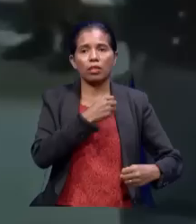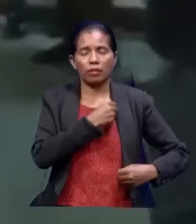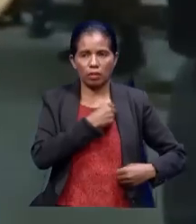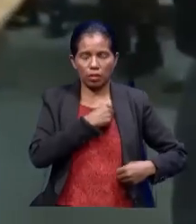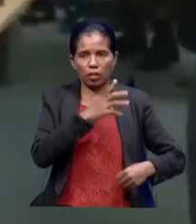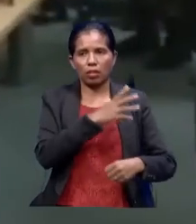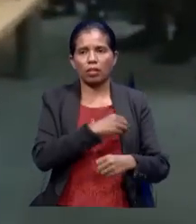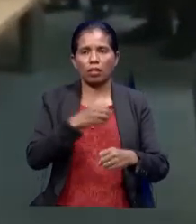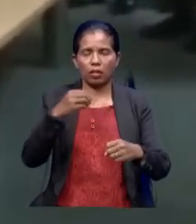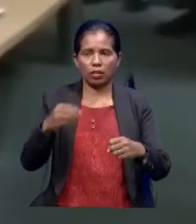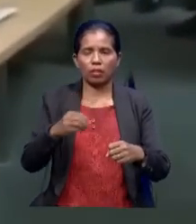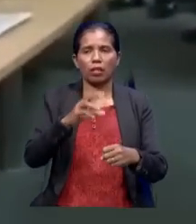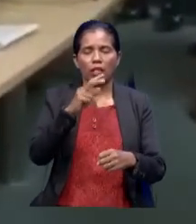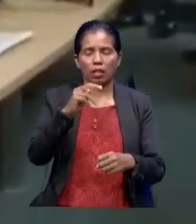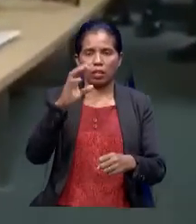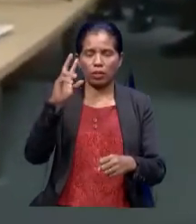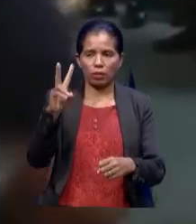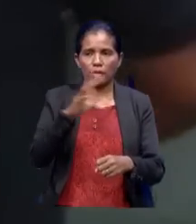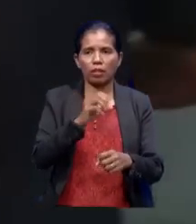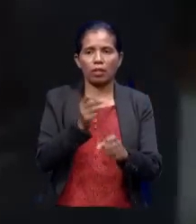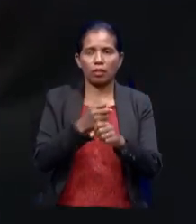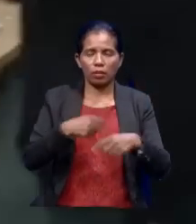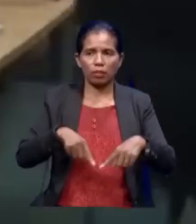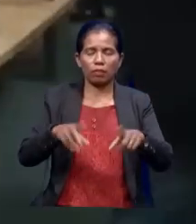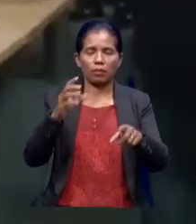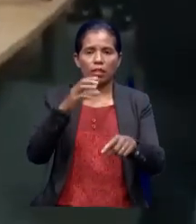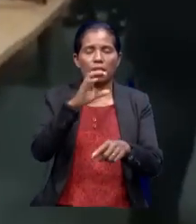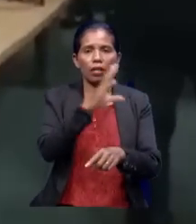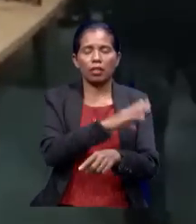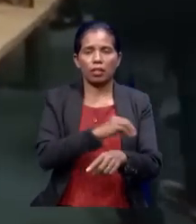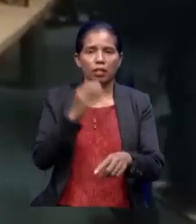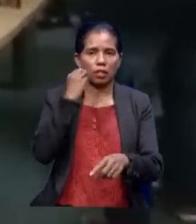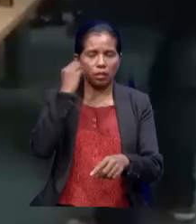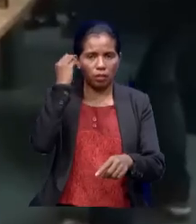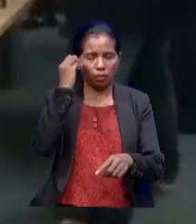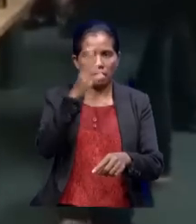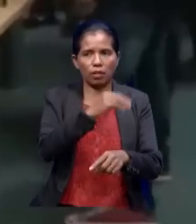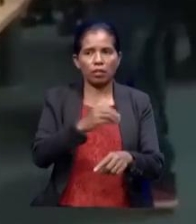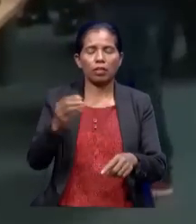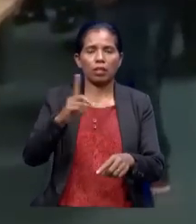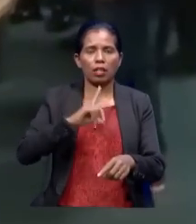no N2, Navalnian, hala busca e suspeito ele emi na residência e